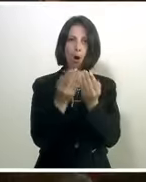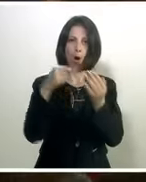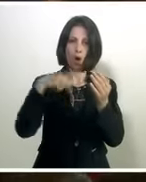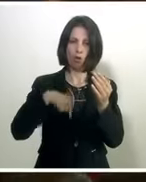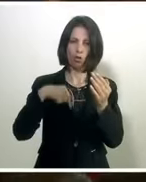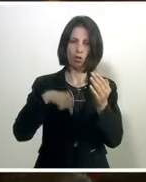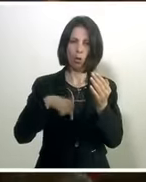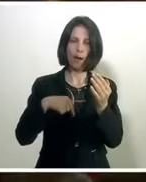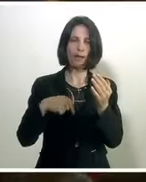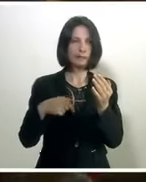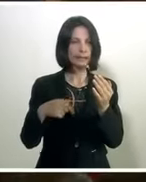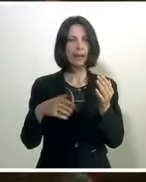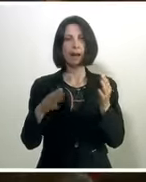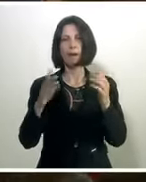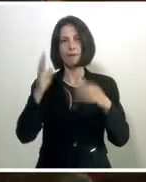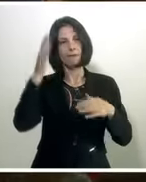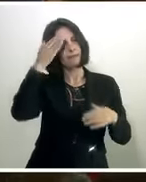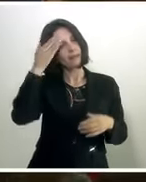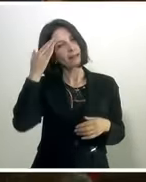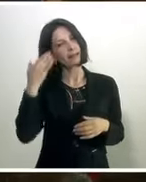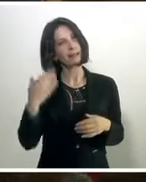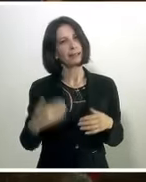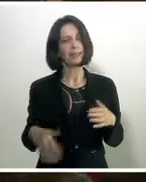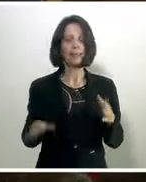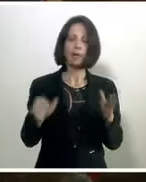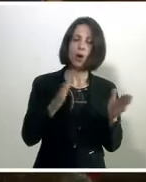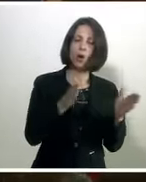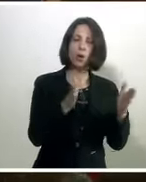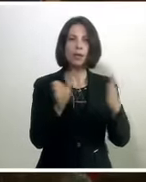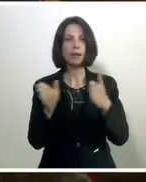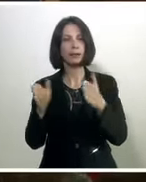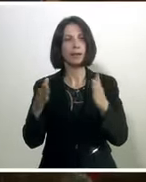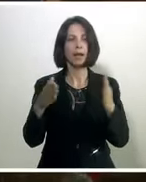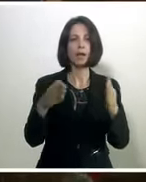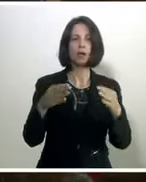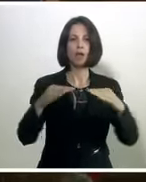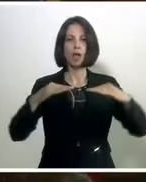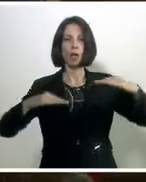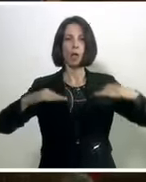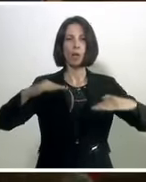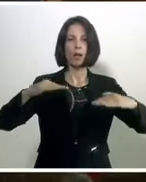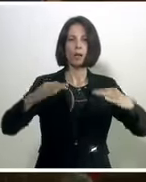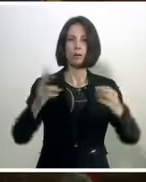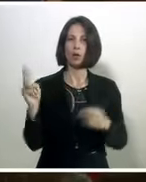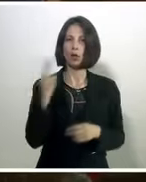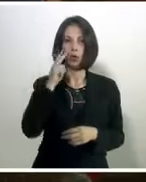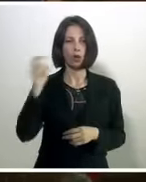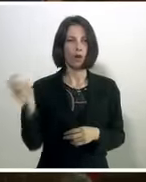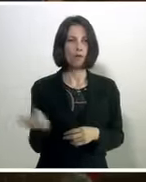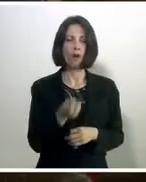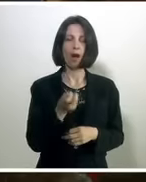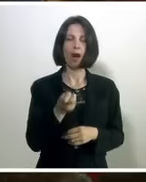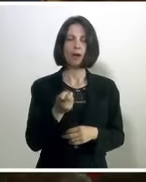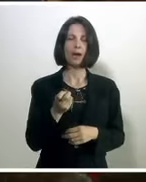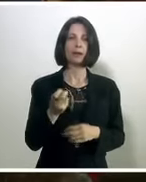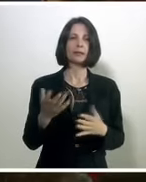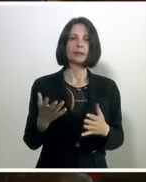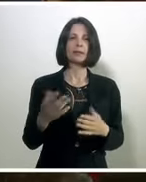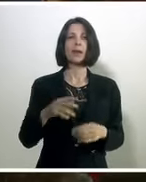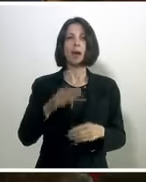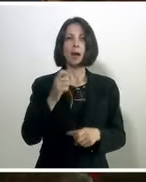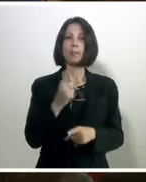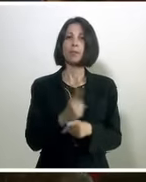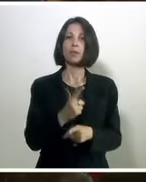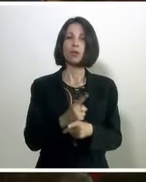a orientarci e a trovare nuovi assetti e nei molti cambiamenti che ci travolgono abbiamo bisogno di grandi